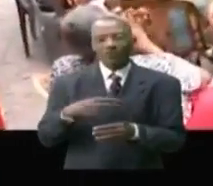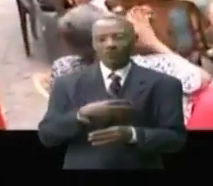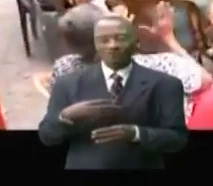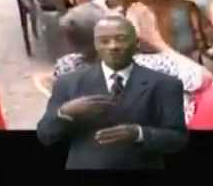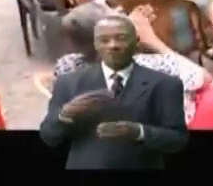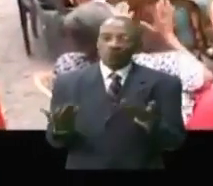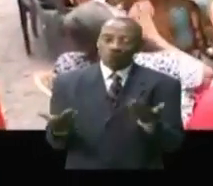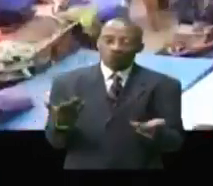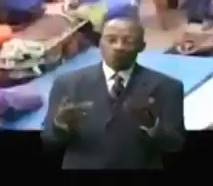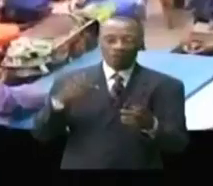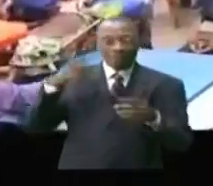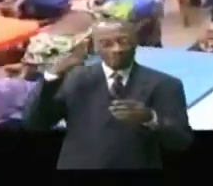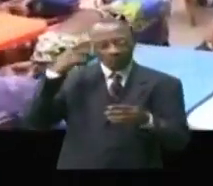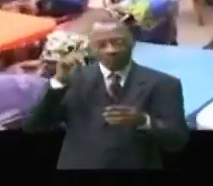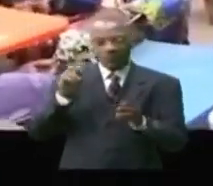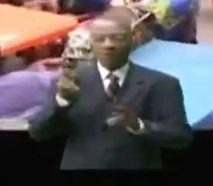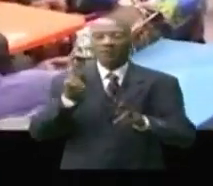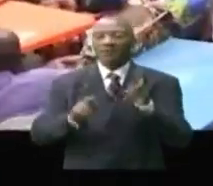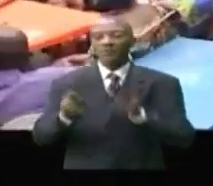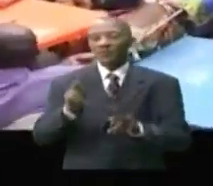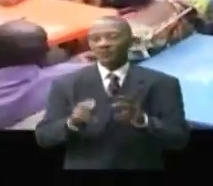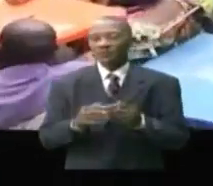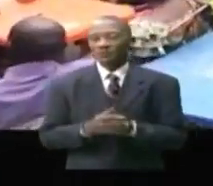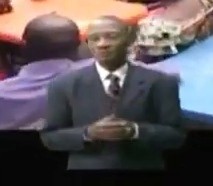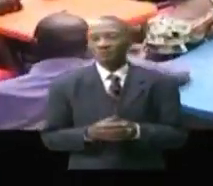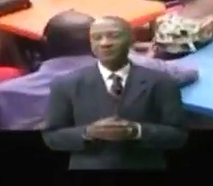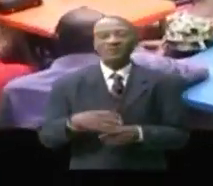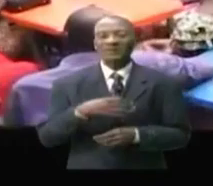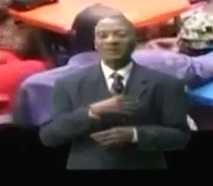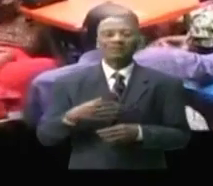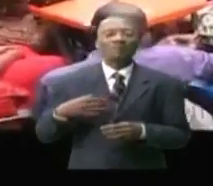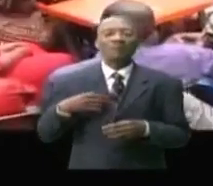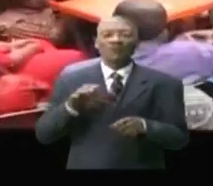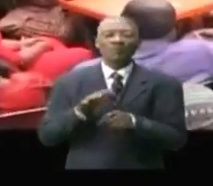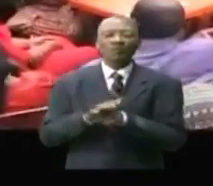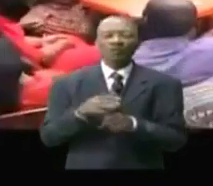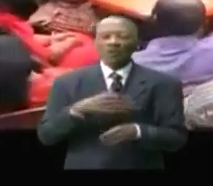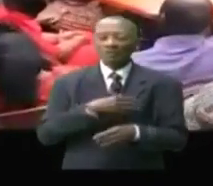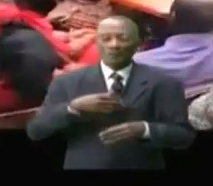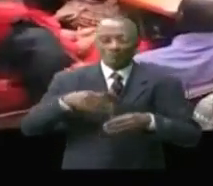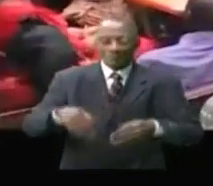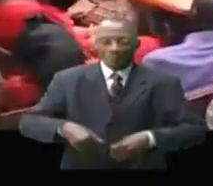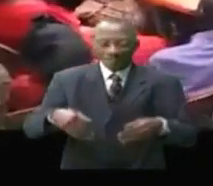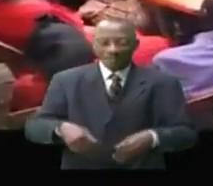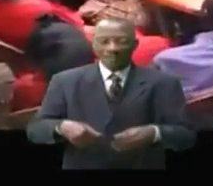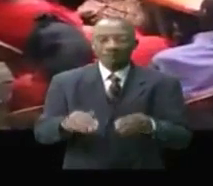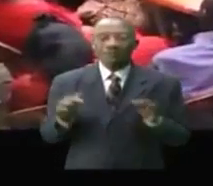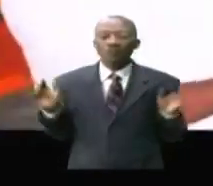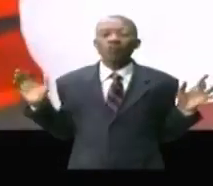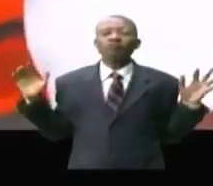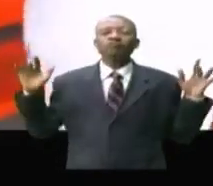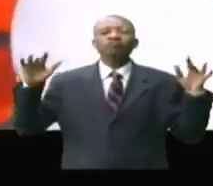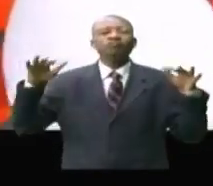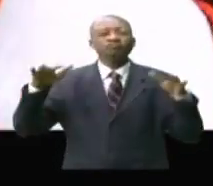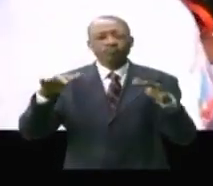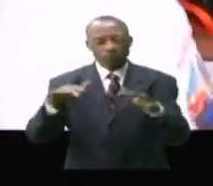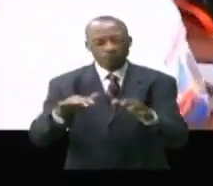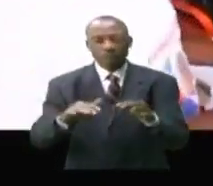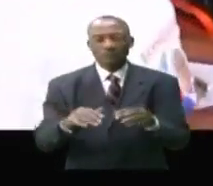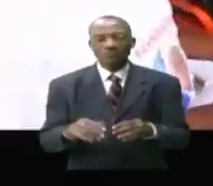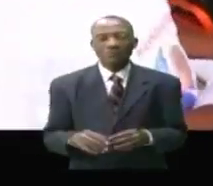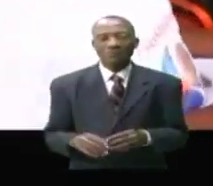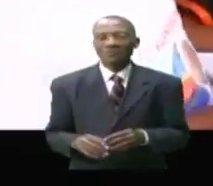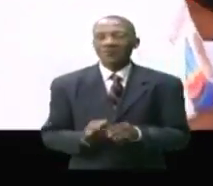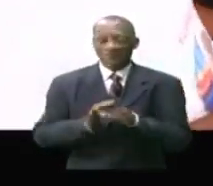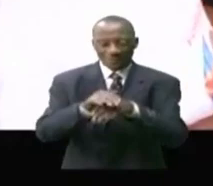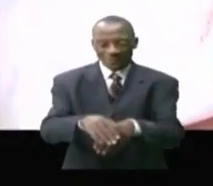de 4500 personnes éligibles à ses crédits. Nous sommes dans la commune de Kassavubu, où comme d'ordinaire, il a réuni